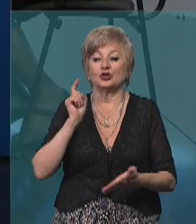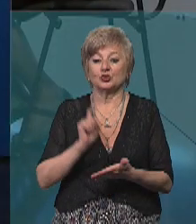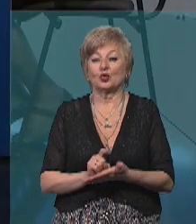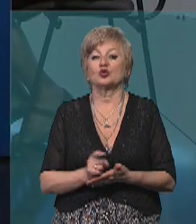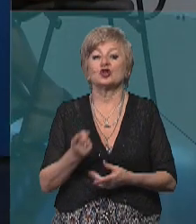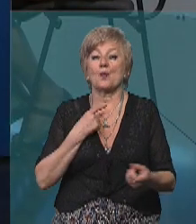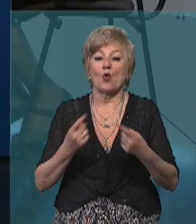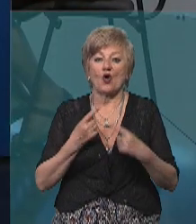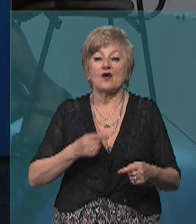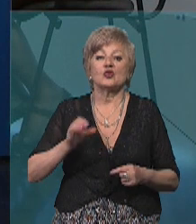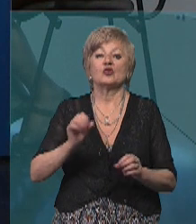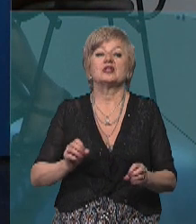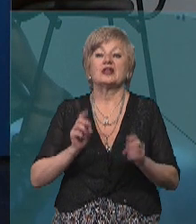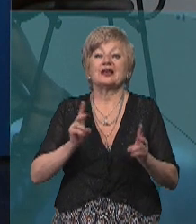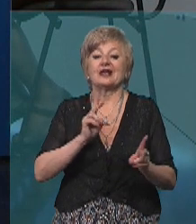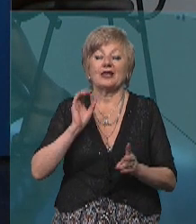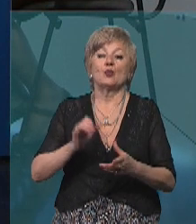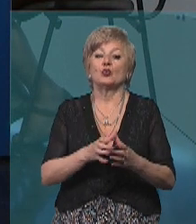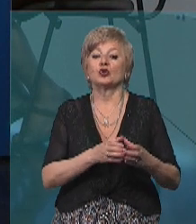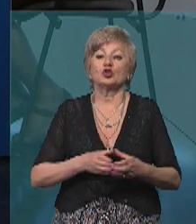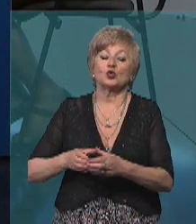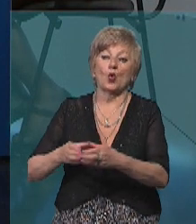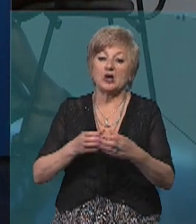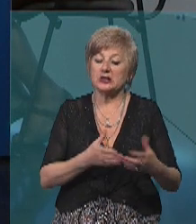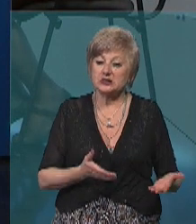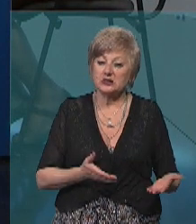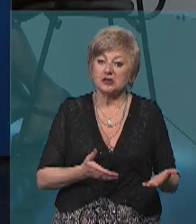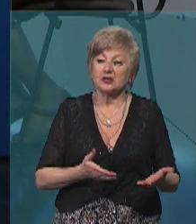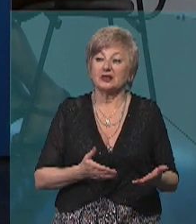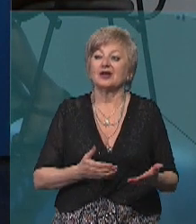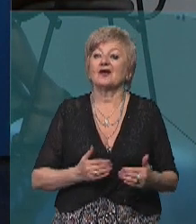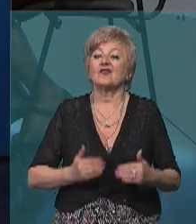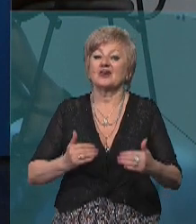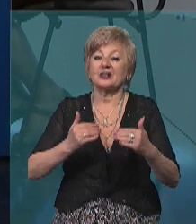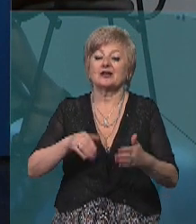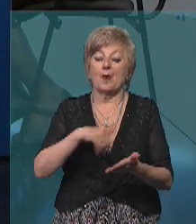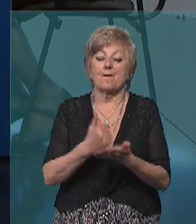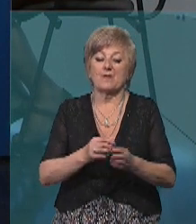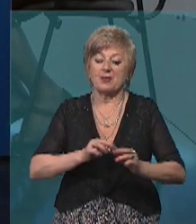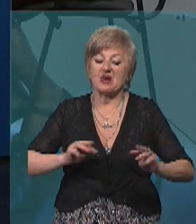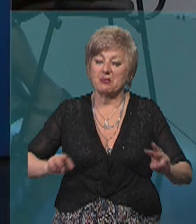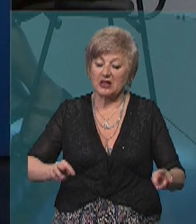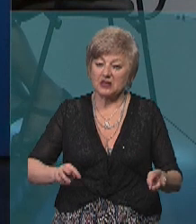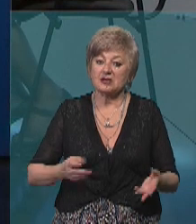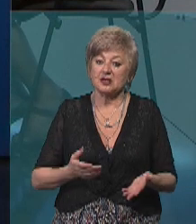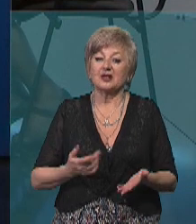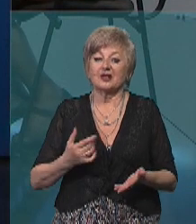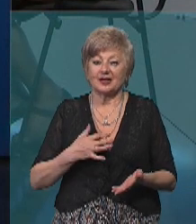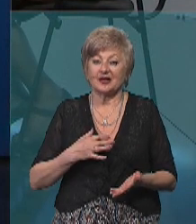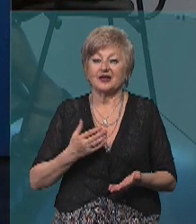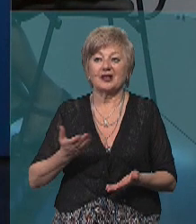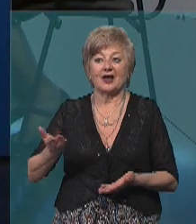ще поговорити про те, які будуть коаліції спрогнозувати, які будуть прем'єр-міністри. Тому я завчасно